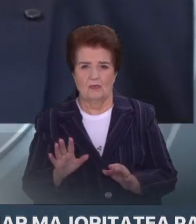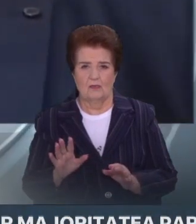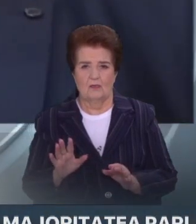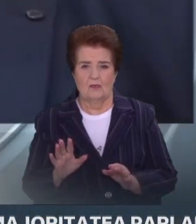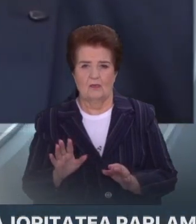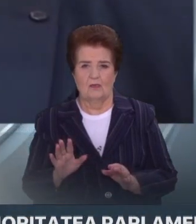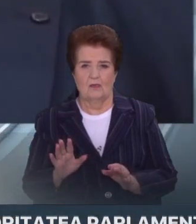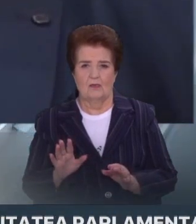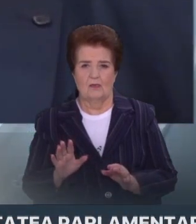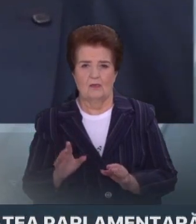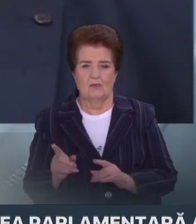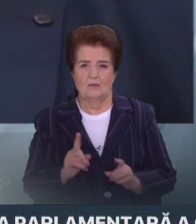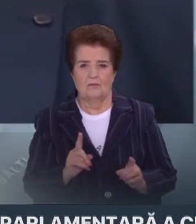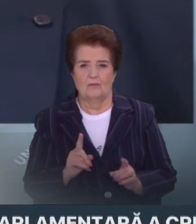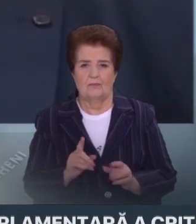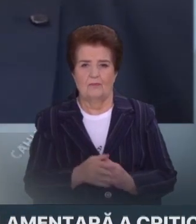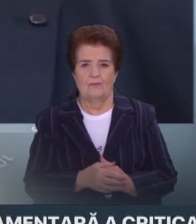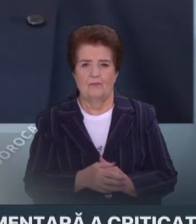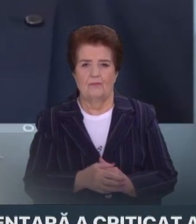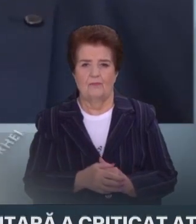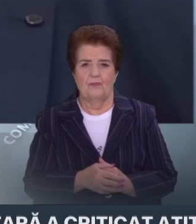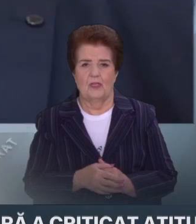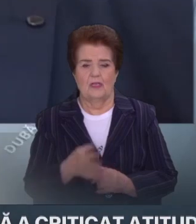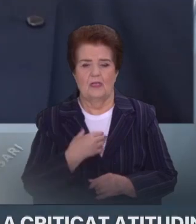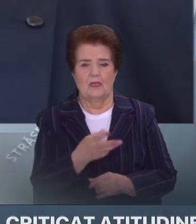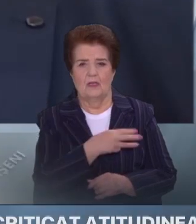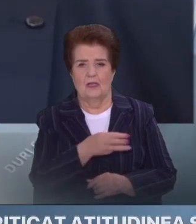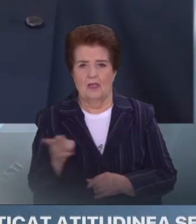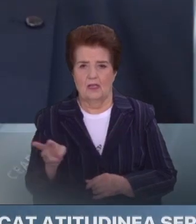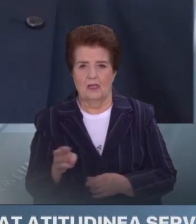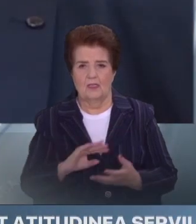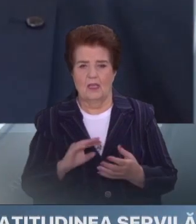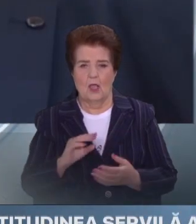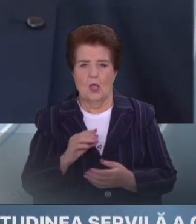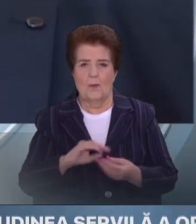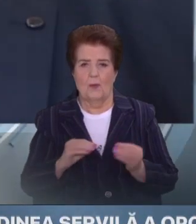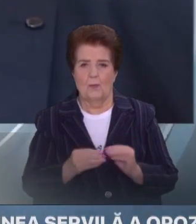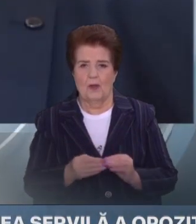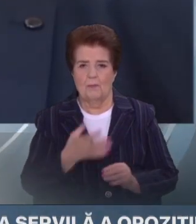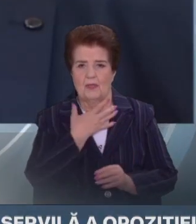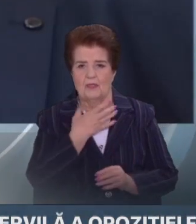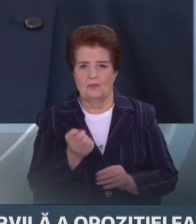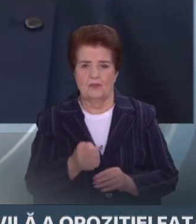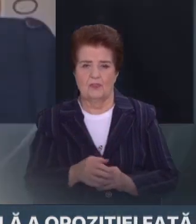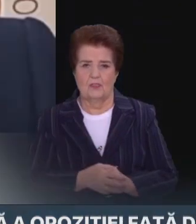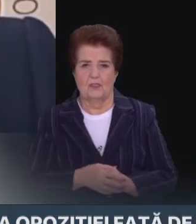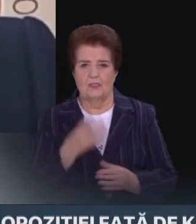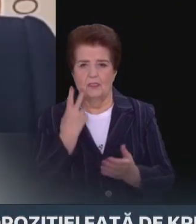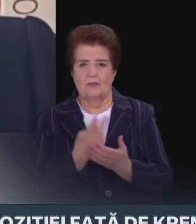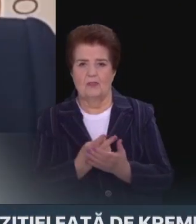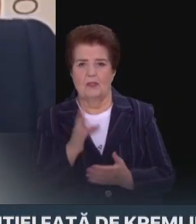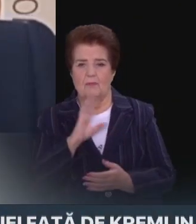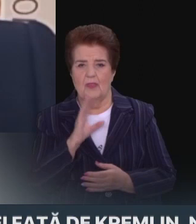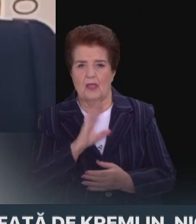Sau nu vrea să fac irigări toamna? Noi, cu irigația e problemă foarte dificilă. Noi, în primul rând, nu avem atâte resurse, rezerve de apă